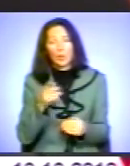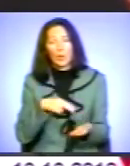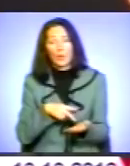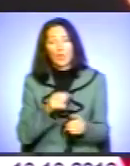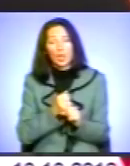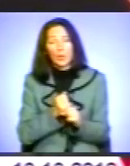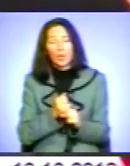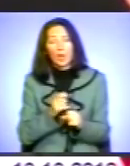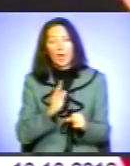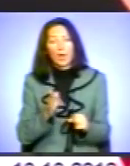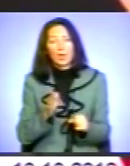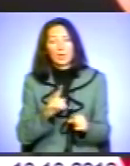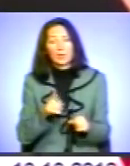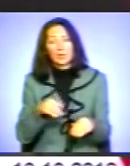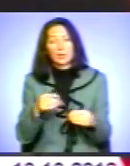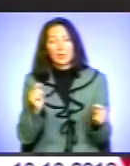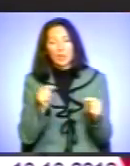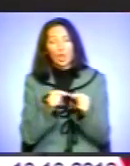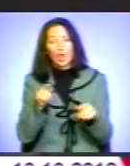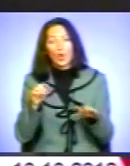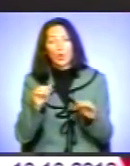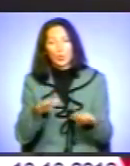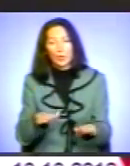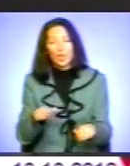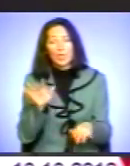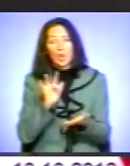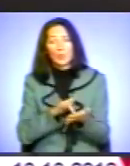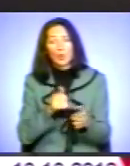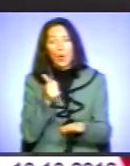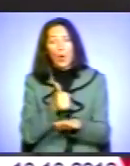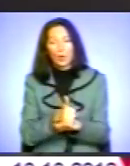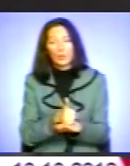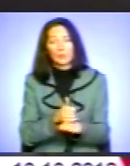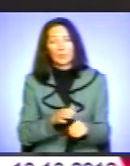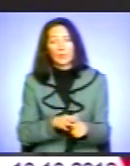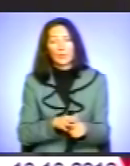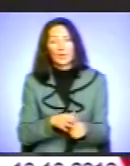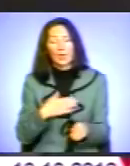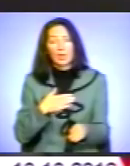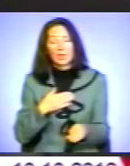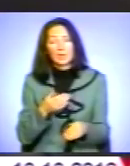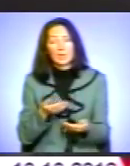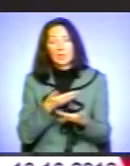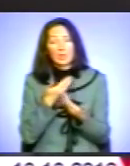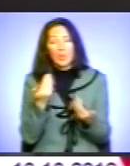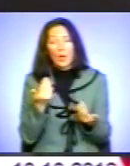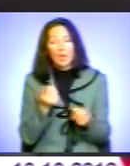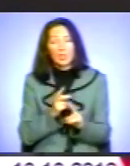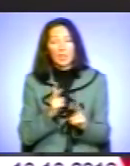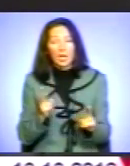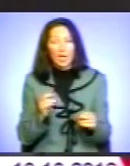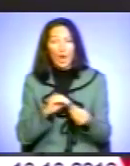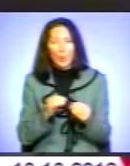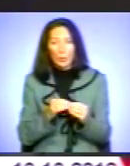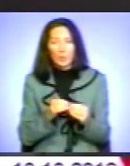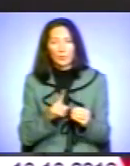з розпорядження міського голови, виконувати його. У нас, в принципі, немає ніяких не проблем,